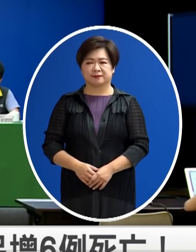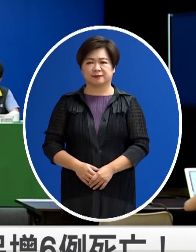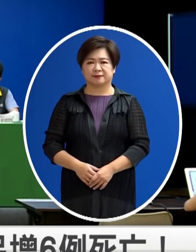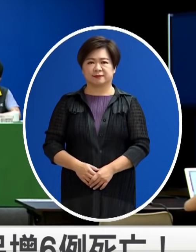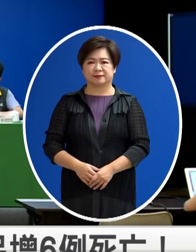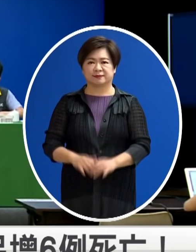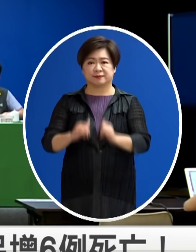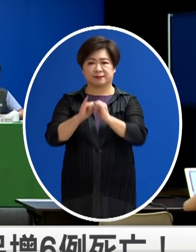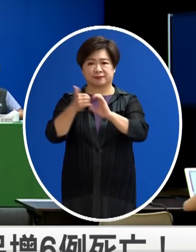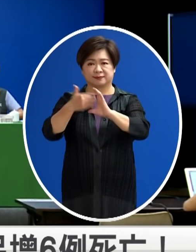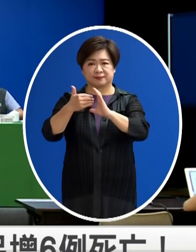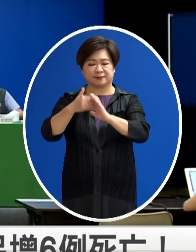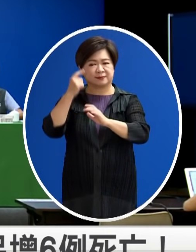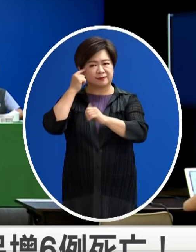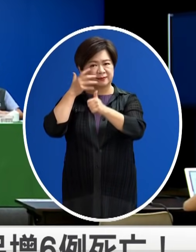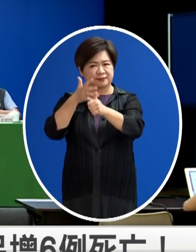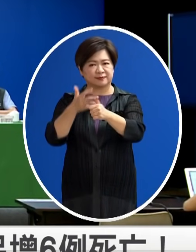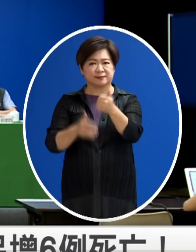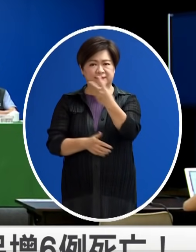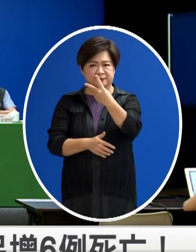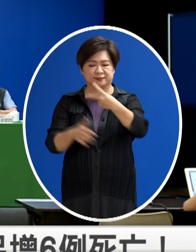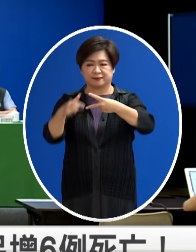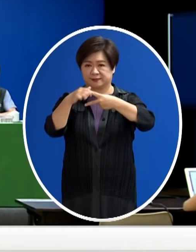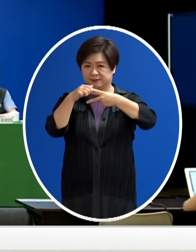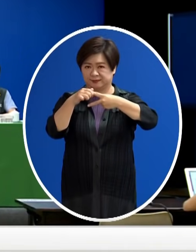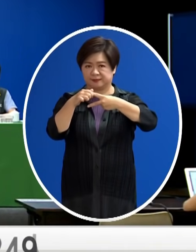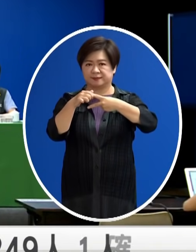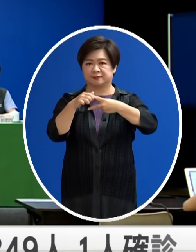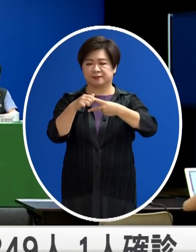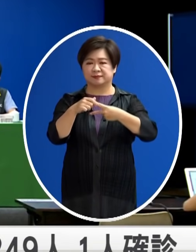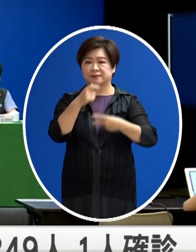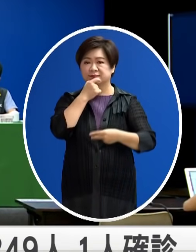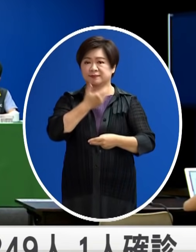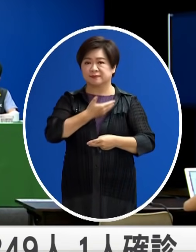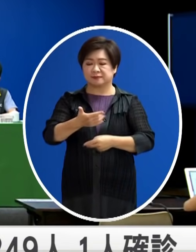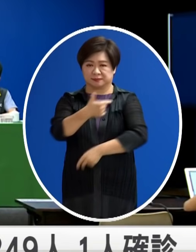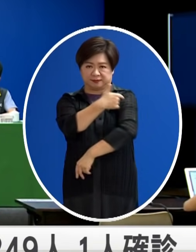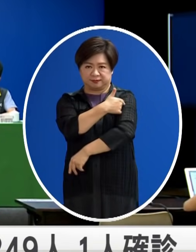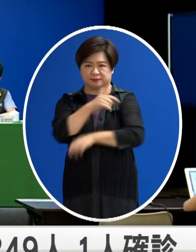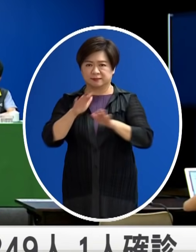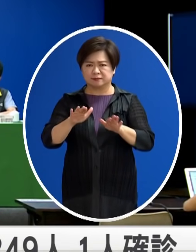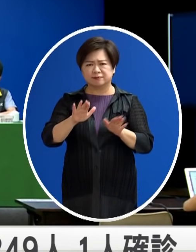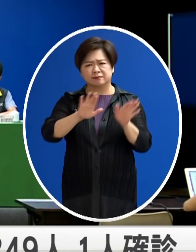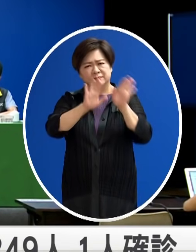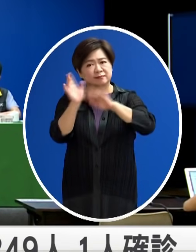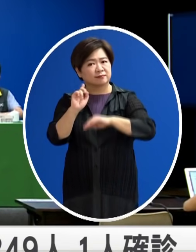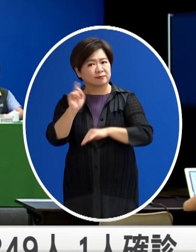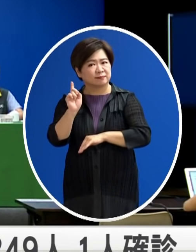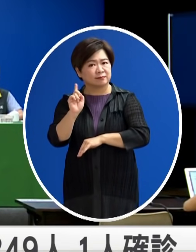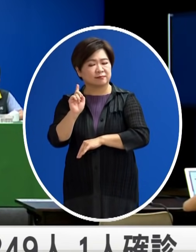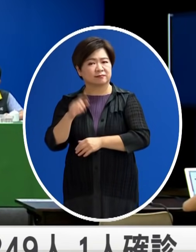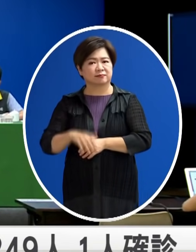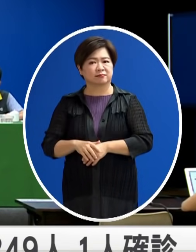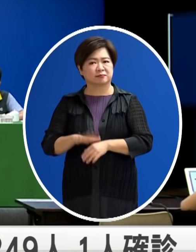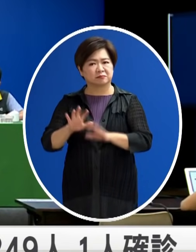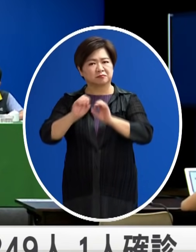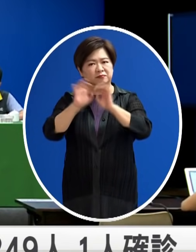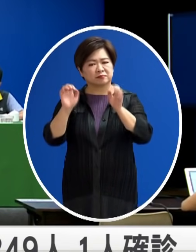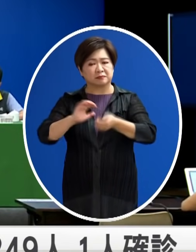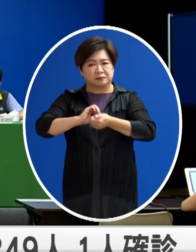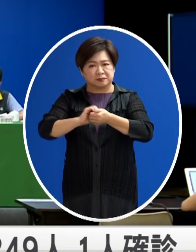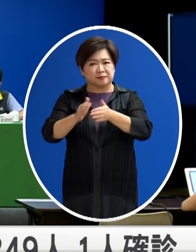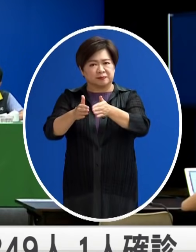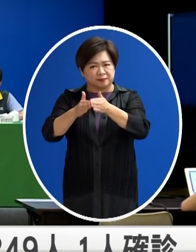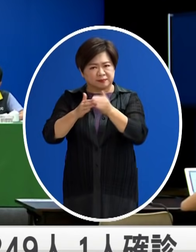指挥官你好，民事请教两个问题。第一个问题是慈济的疫苗的最新的进度，他们有声明说完成必要